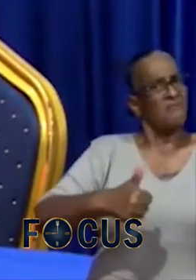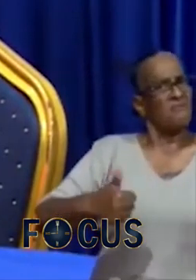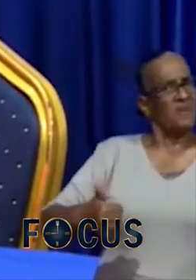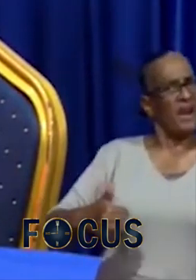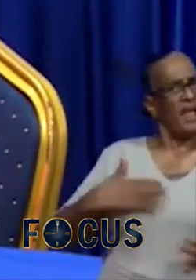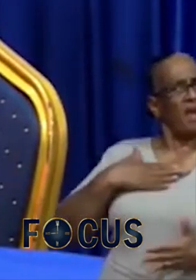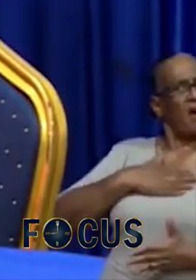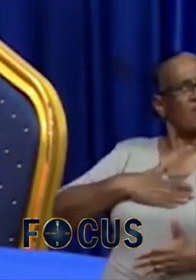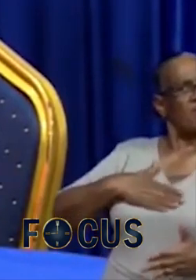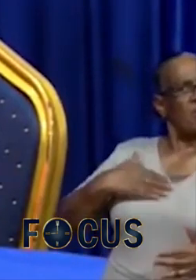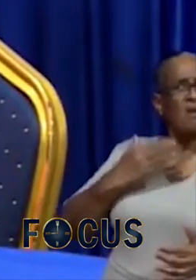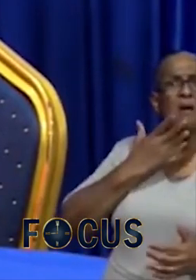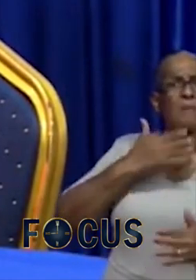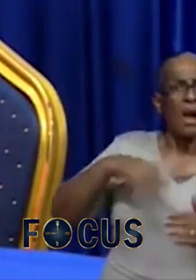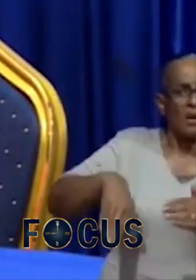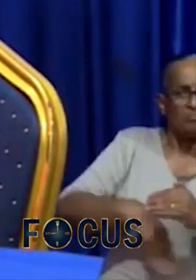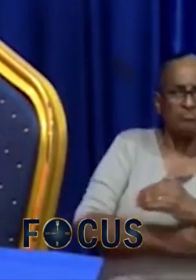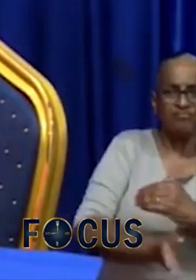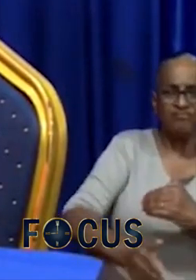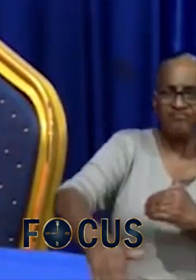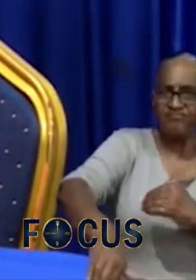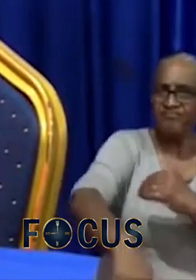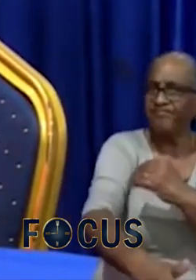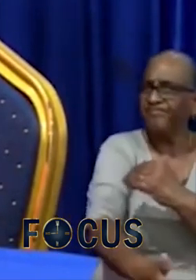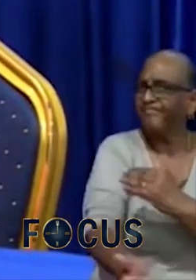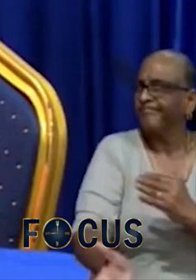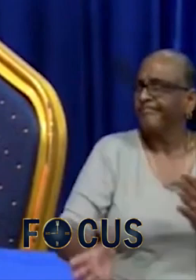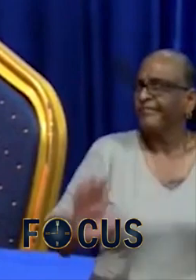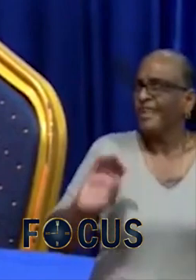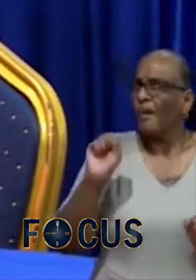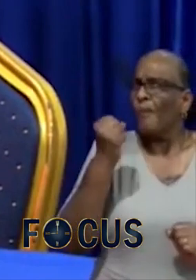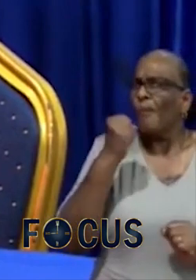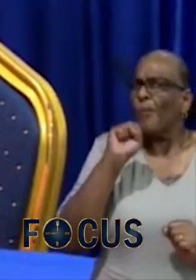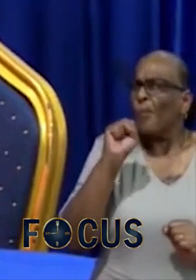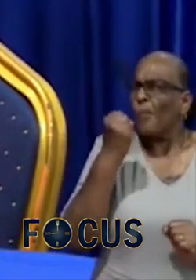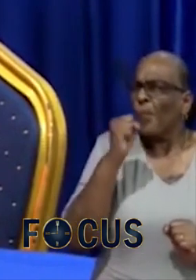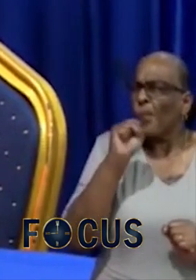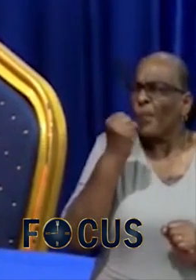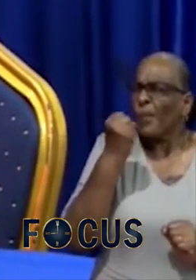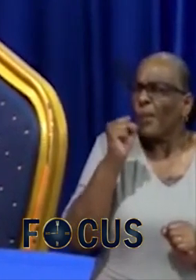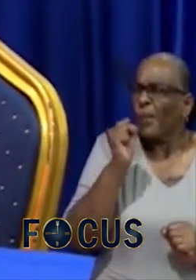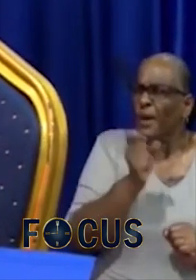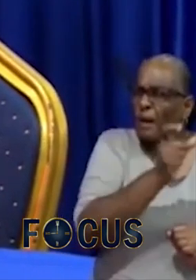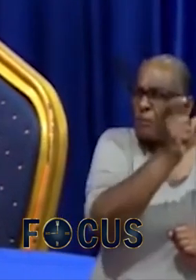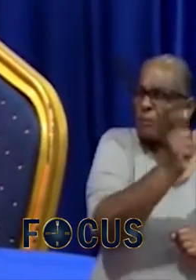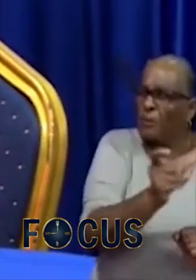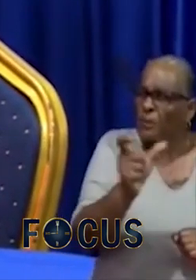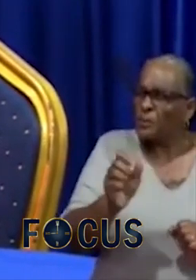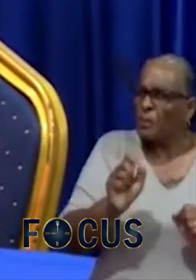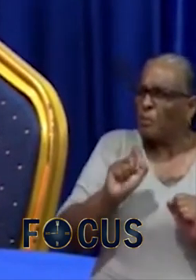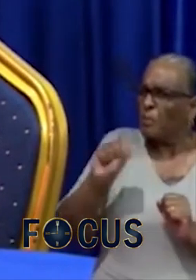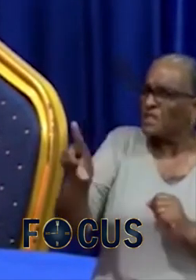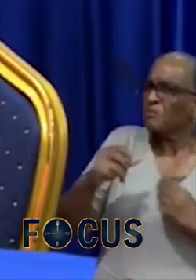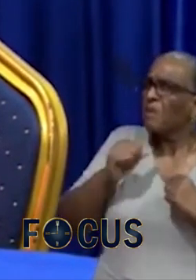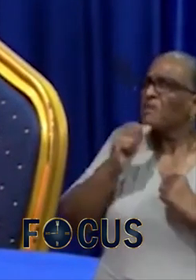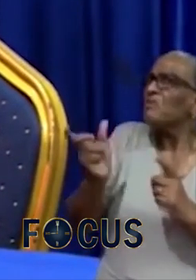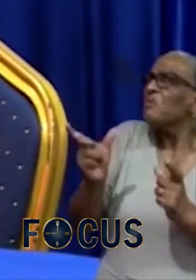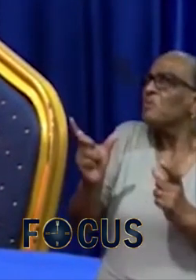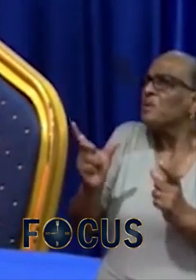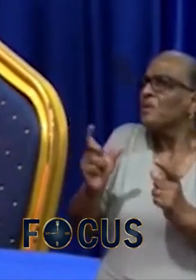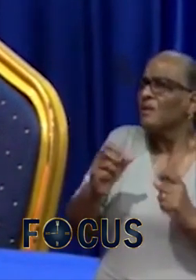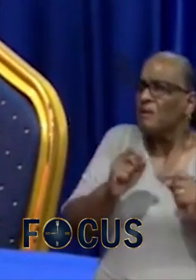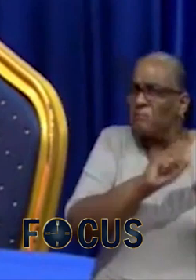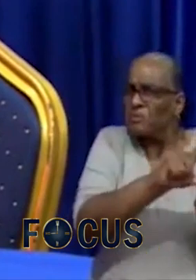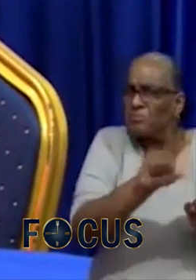makkelijk gaat kunnen bewegen tussen gebieden, wordt het moeilijk om na te gaan wie u allemaal onbewust besmet heeft, indien u dus